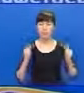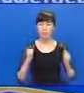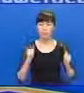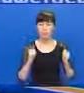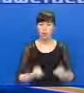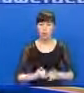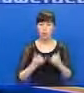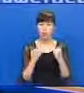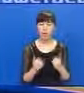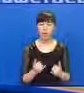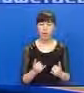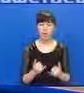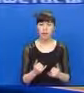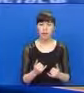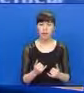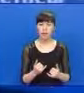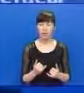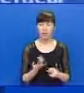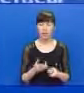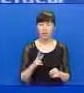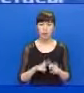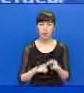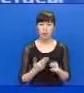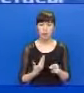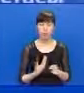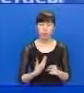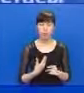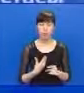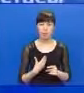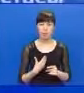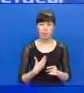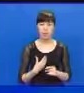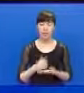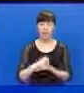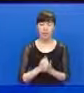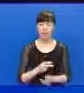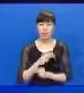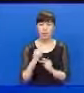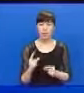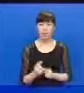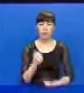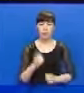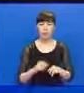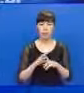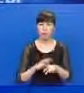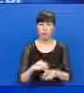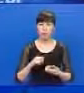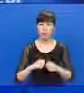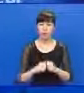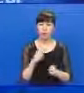дарынды балаларды жаңағы мектебі сондықтан енді біз бұндай семинар біздің мектебімізде бірінші рет өтіп жатыр. Енді бүгін соның нәтижесін